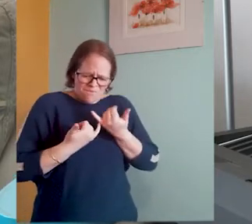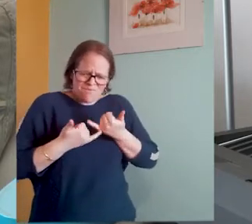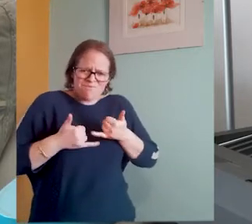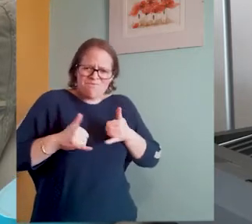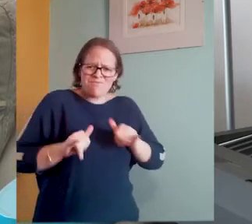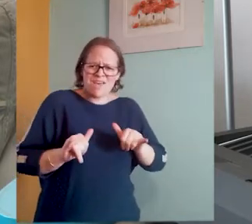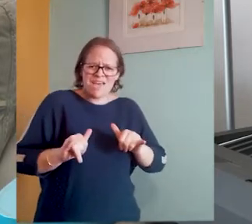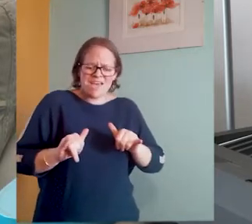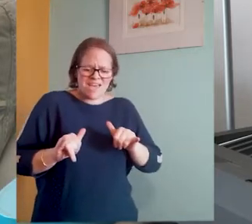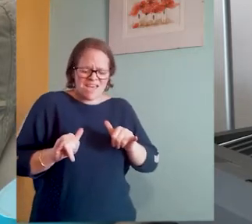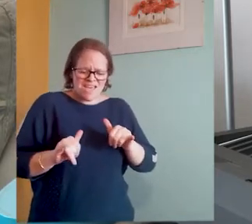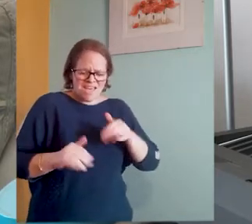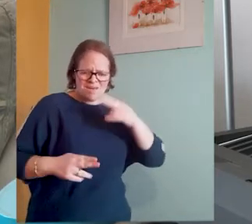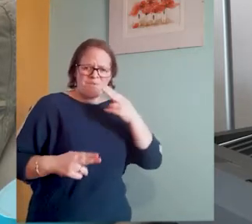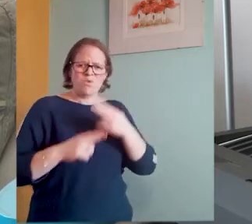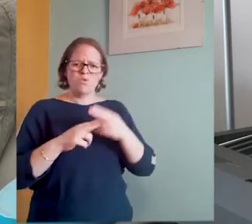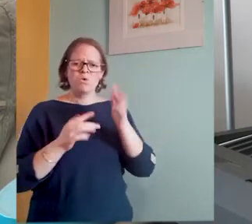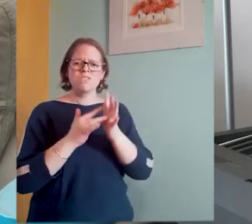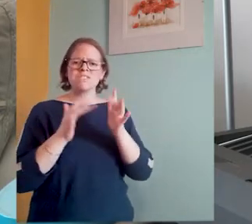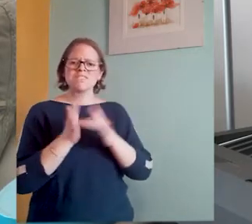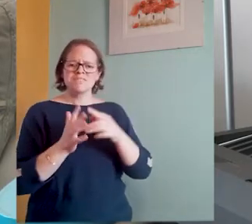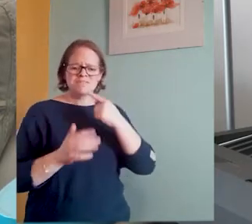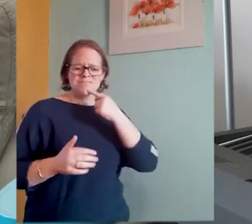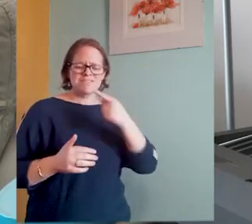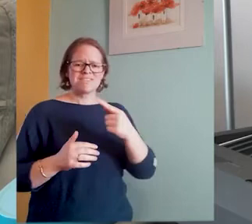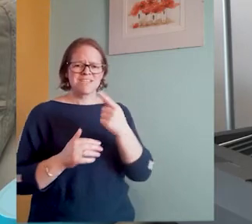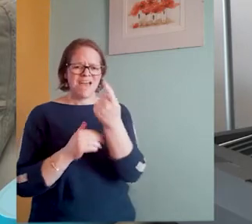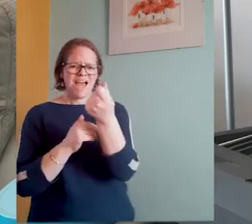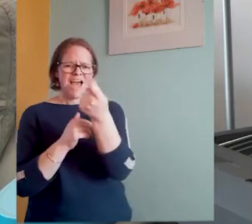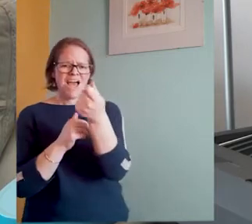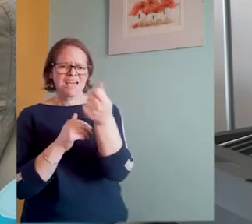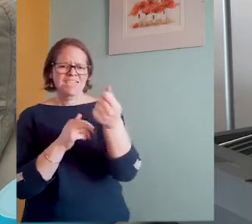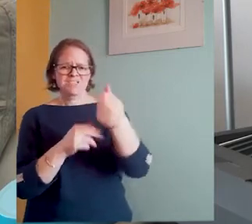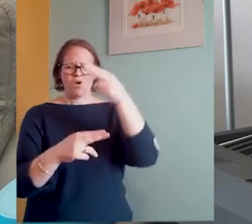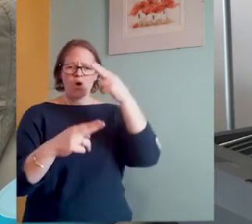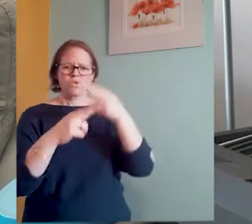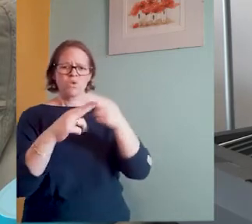Proclamez son nom sur vos finances. Proclamez son nom.